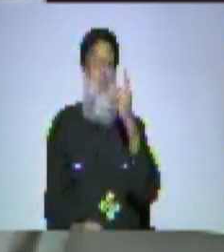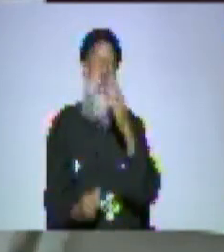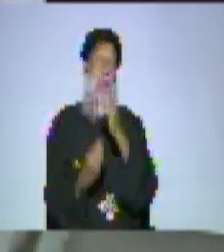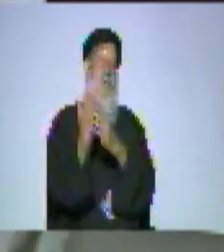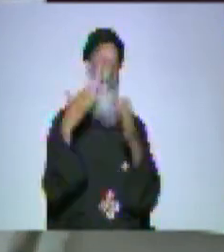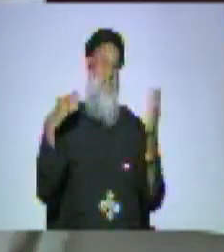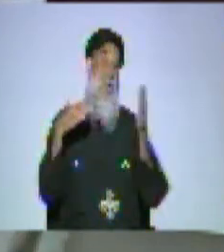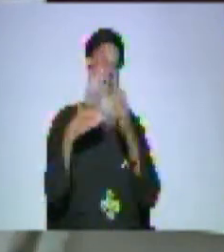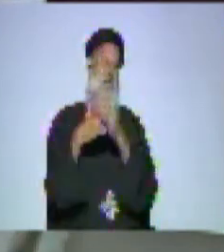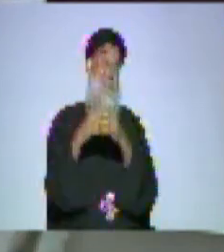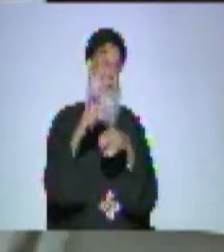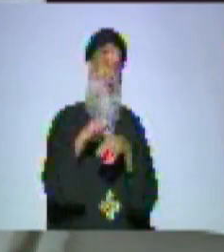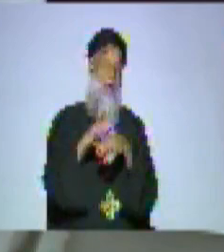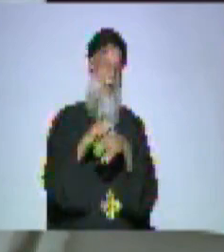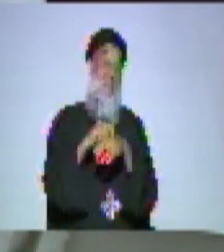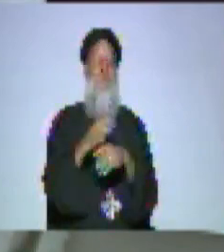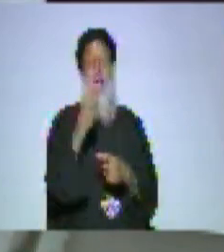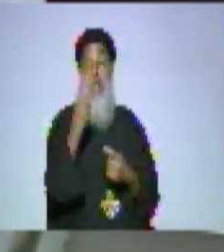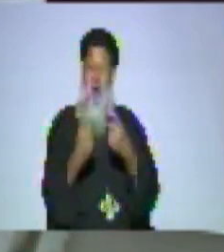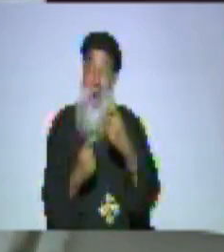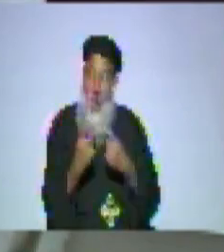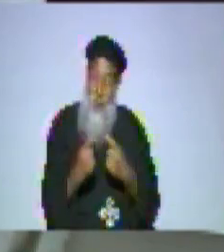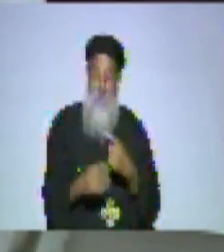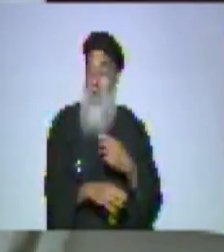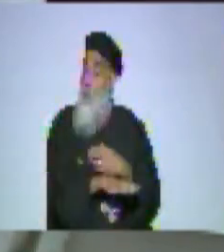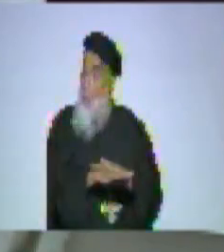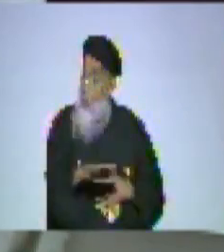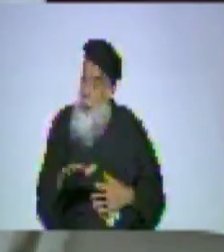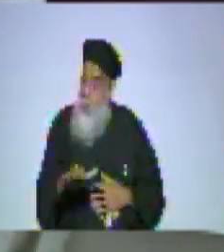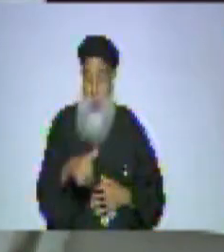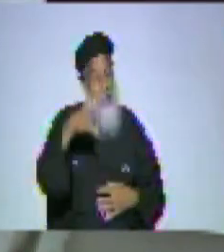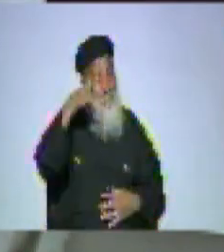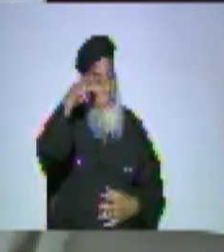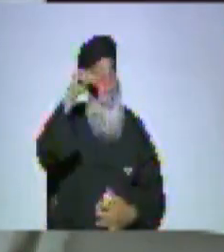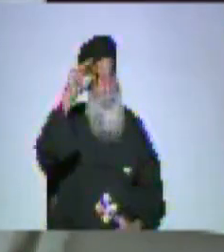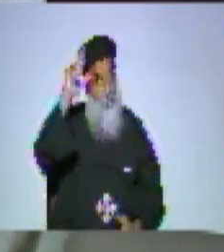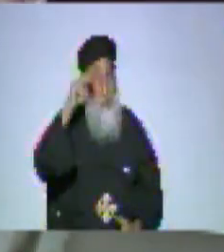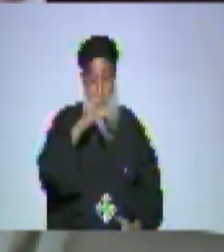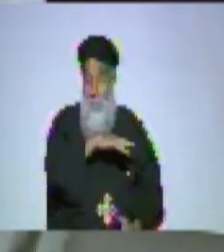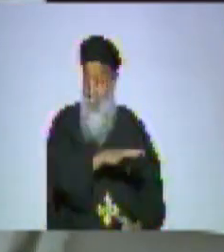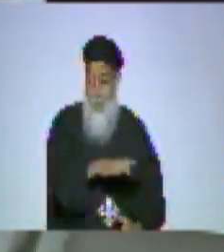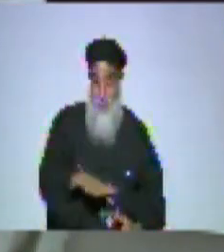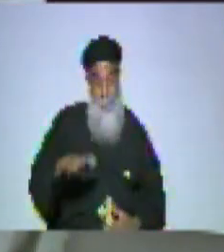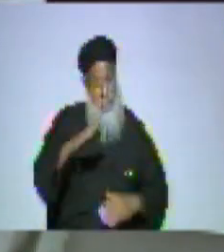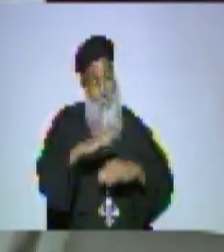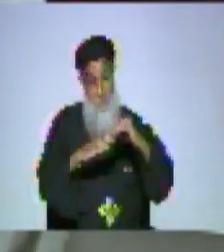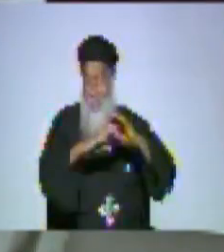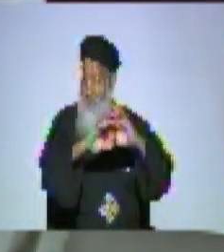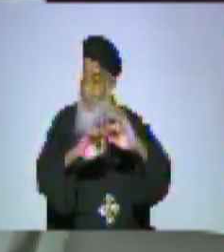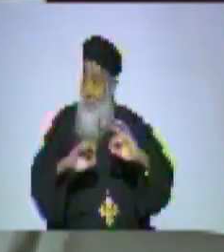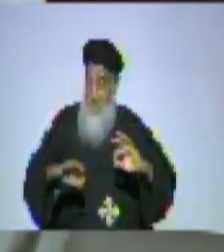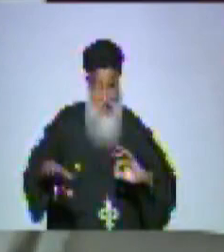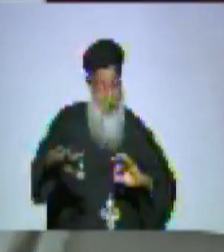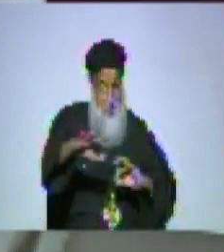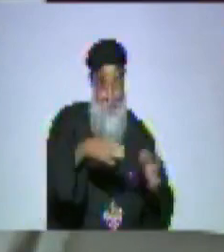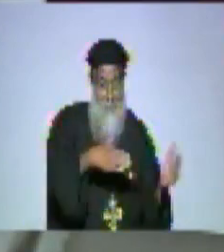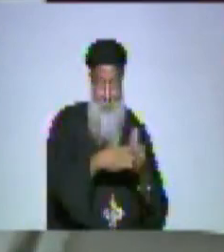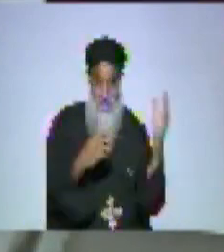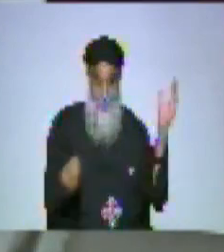بعد ما خرق النبات وخلق الحيوان وخلق والضبل كل حاجه